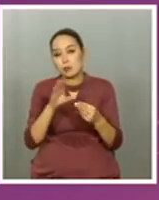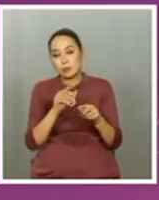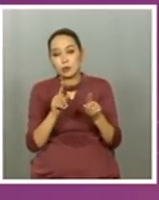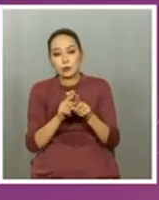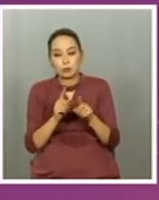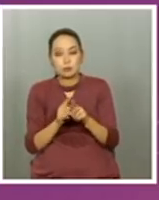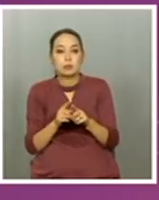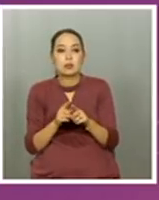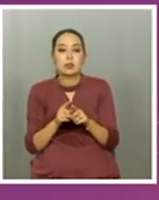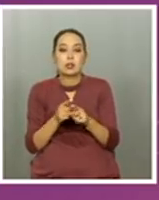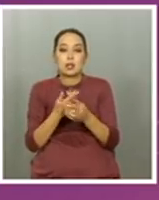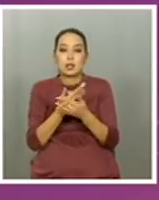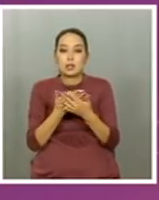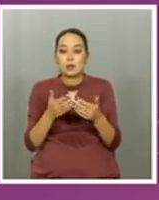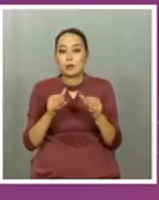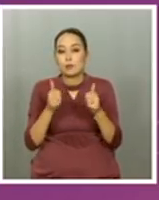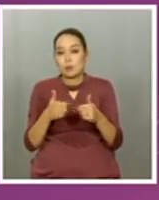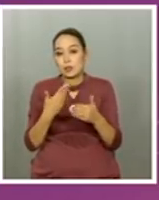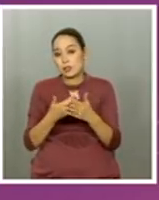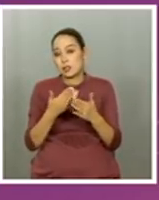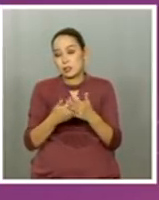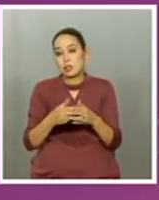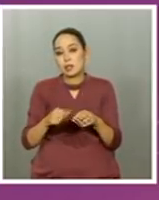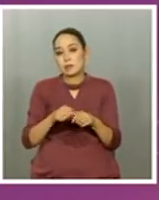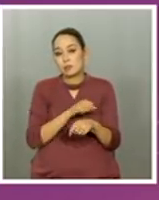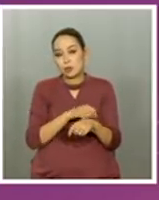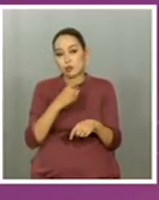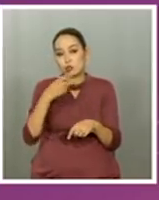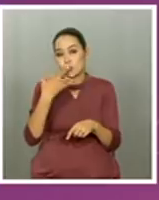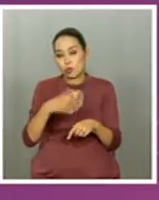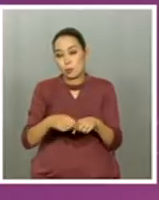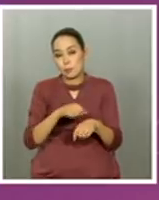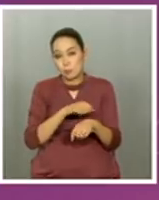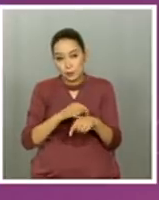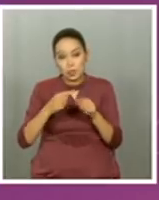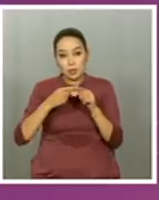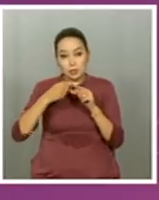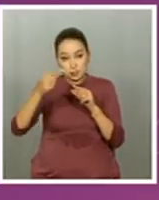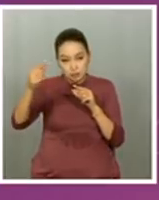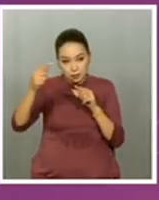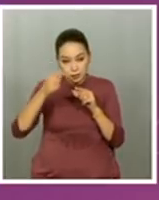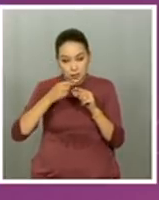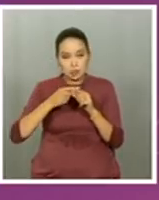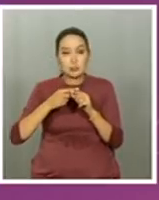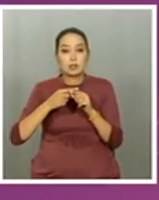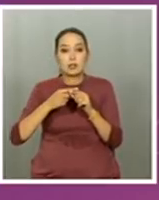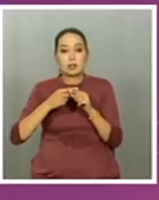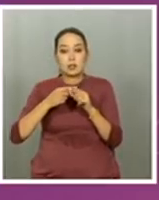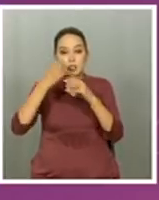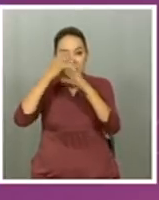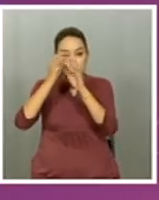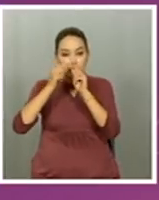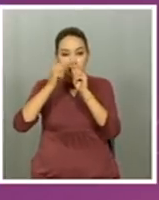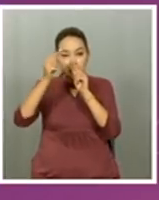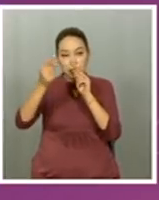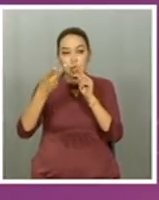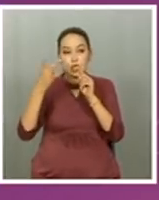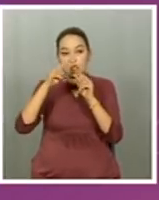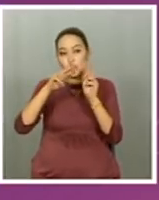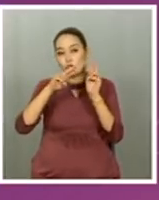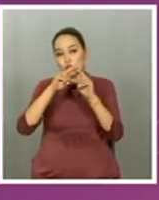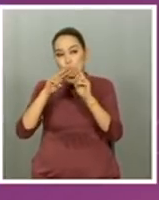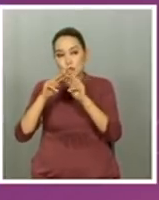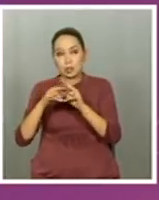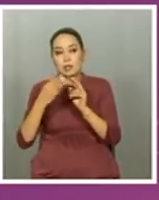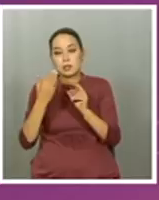аламыз. Мысалы, диаметрі 100 мм күлгін фильтрден бақыланатын рефракторлық телескоп, екі жұлдызды олардың